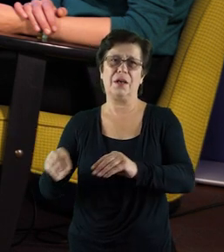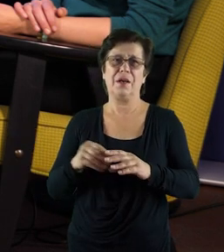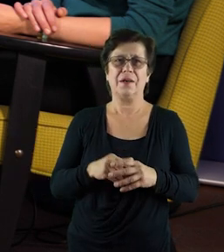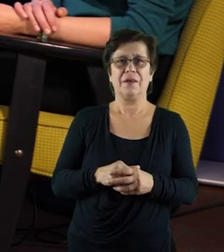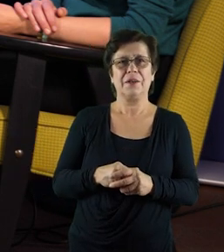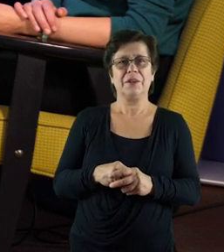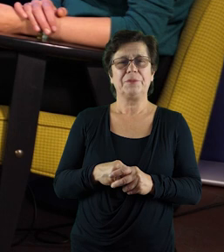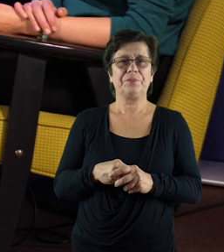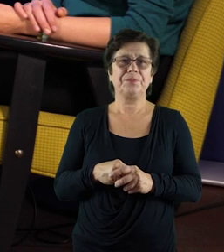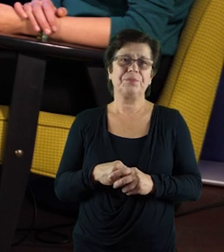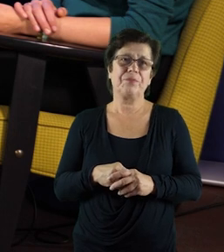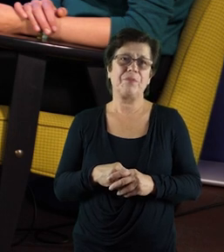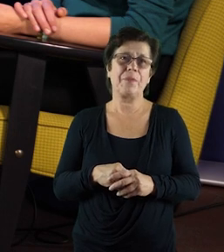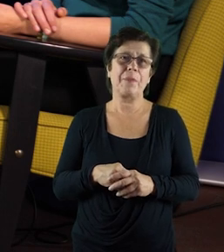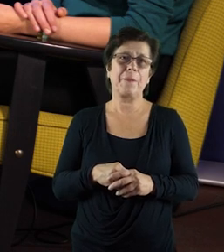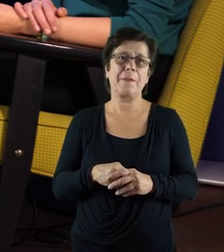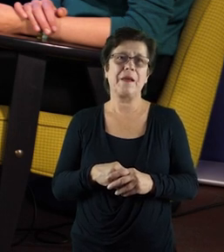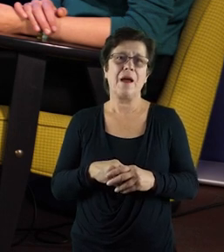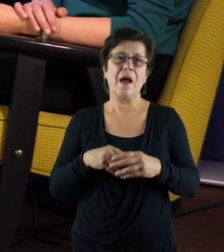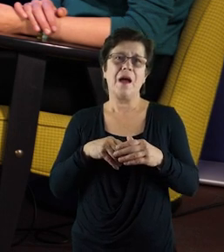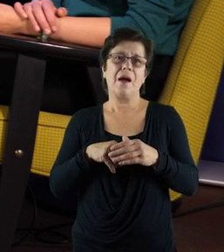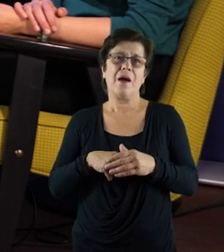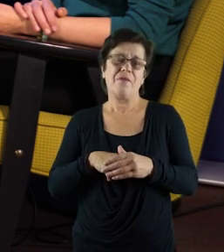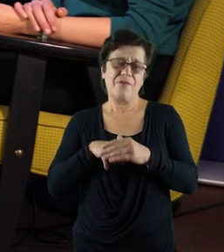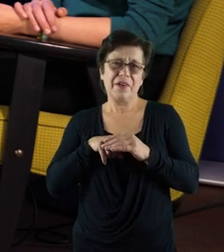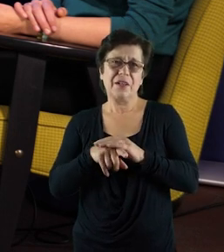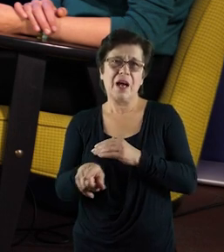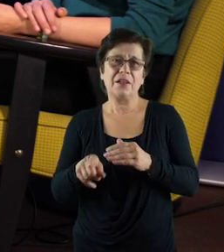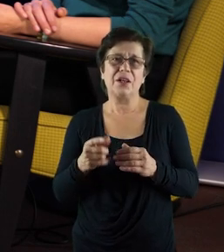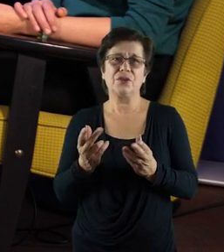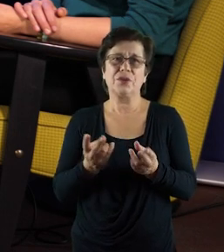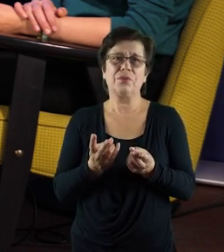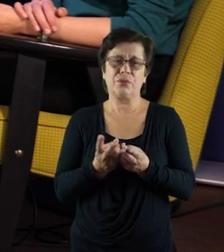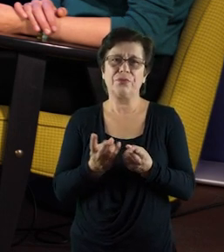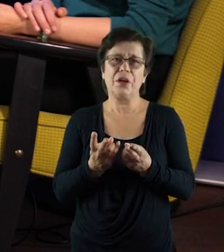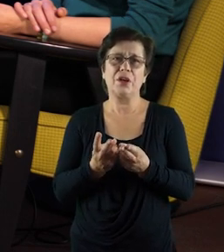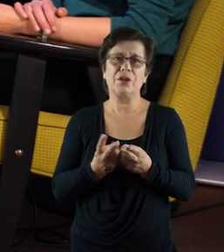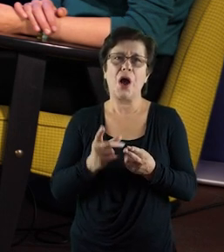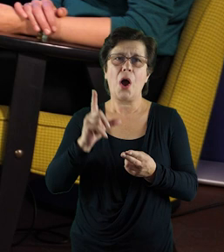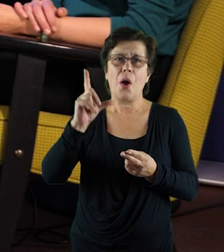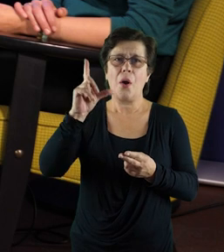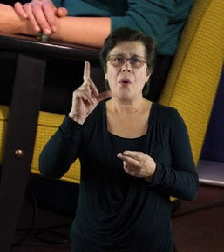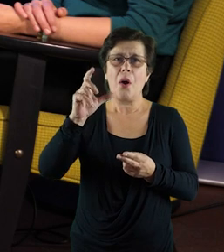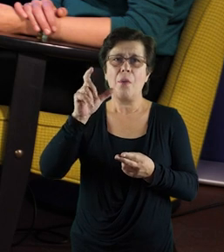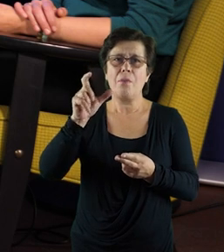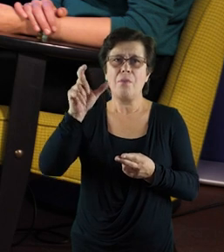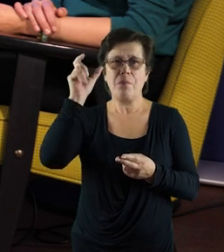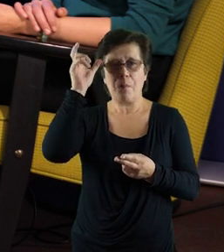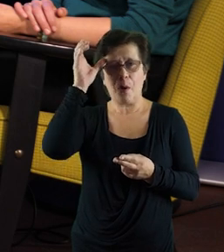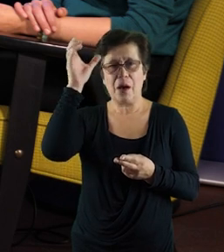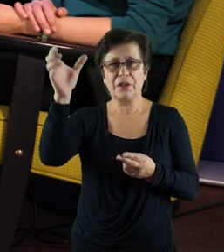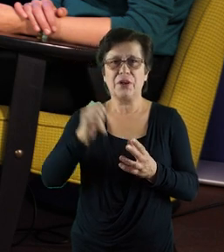Przybosz, tak jakby ten wygnaniec w pewnym sensie też poetów, no bo mimo tego, że on realizował program awangardy, to z drugiej strony